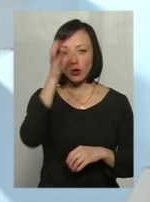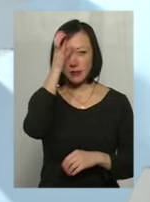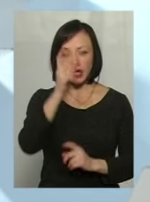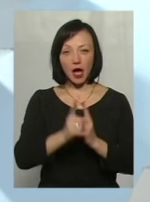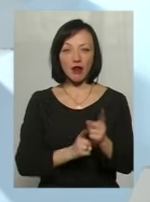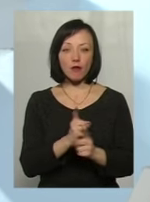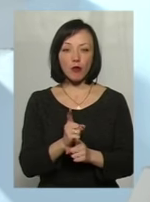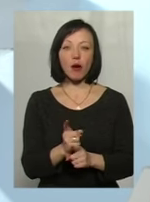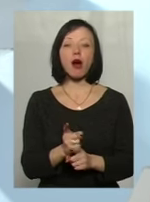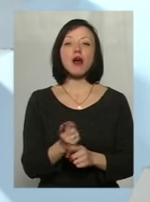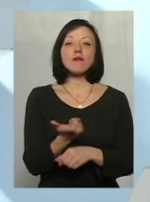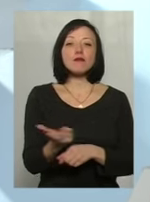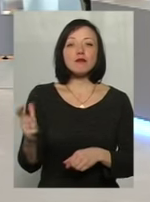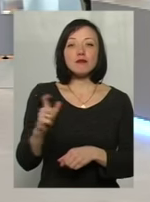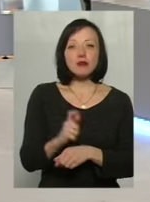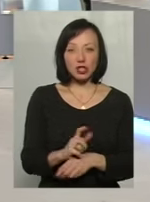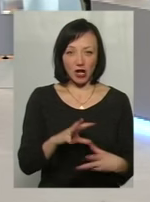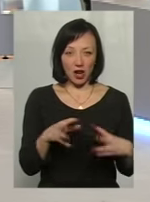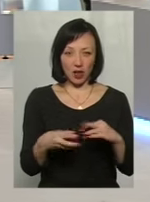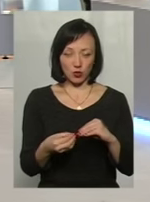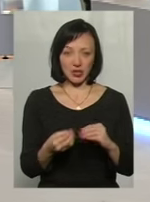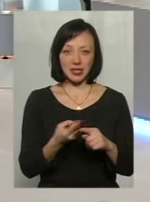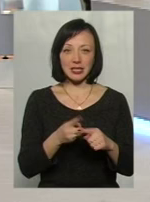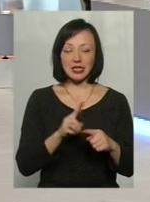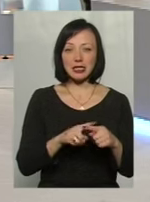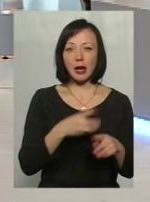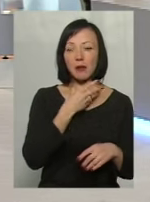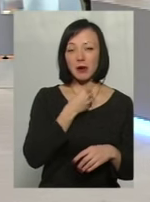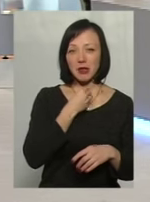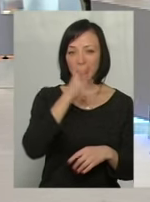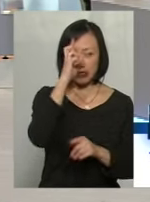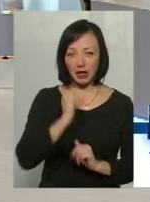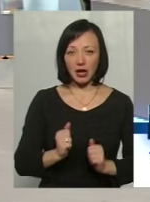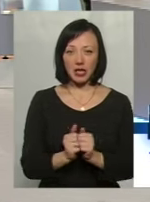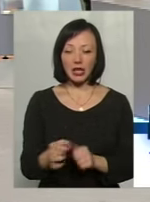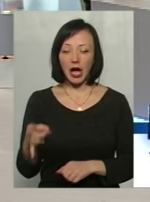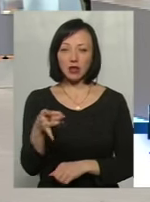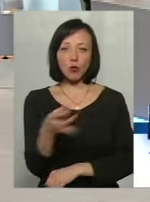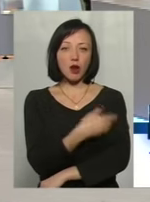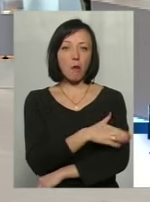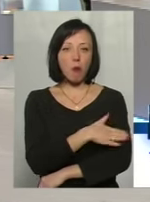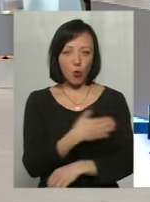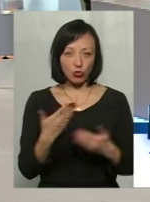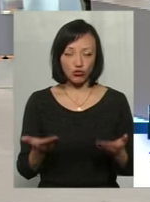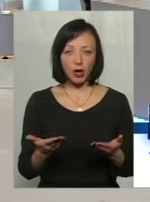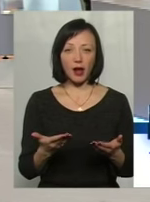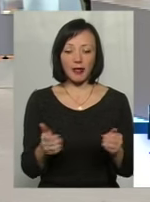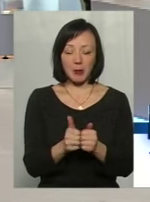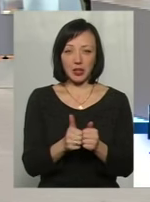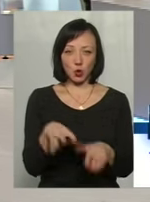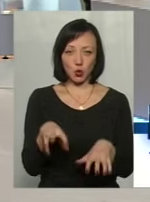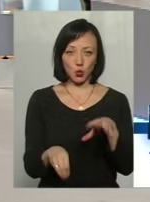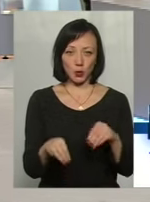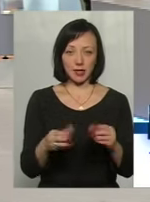значно успішніше, ніж у нас. Це і прибалтійські країни, це Республіка Польща, наш найближчий